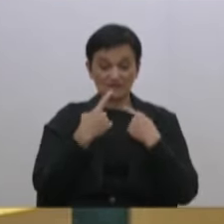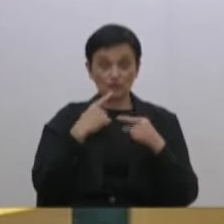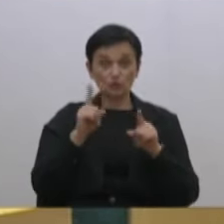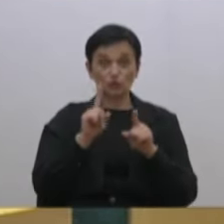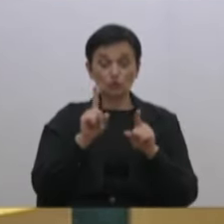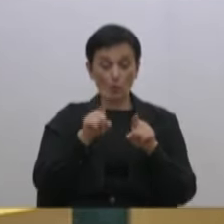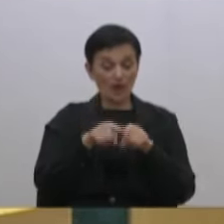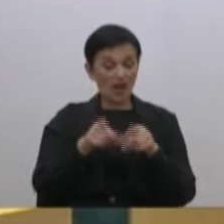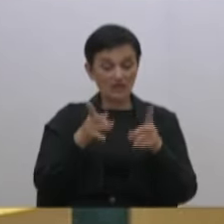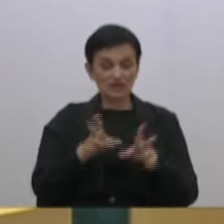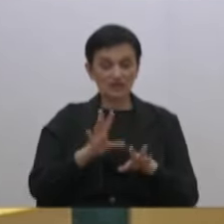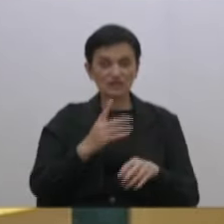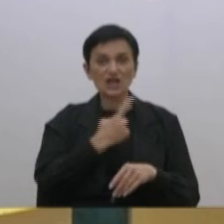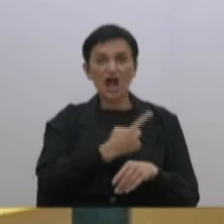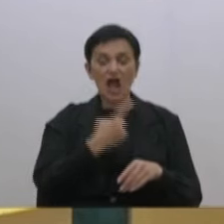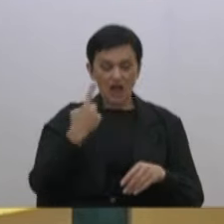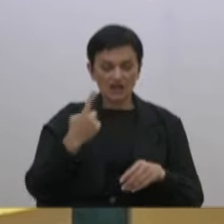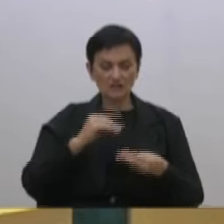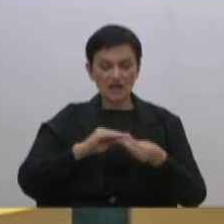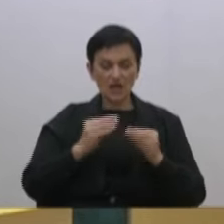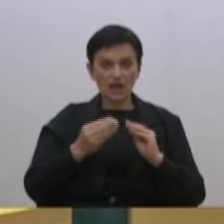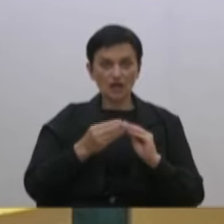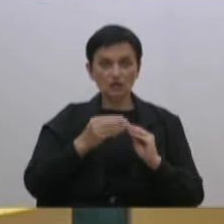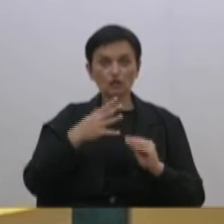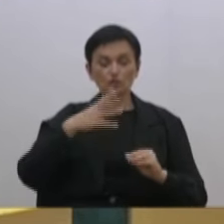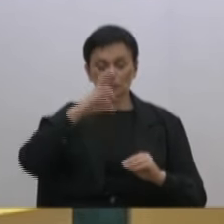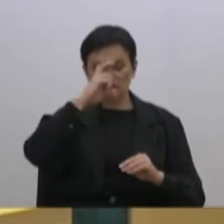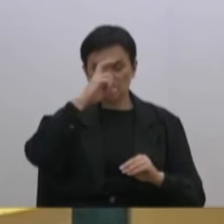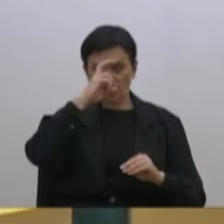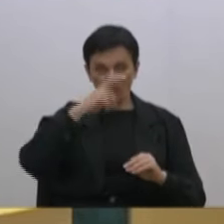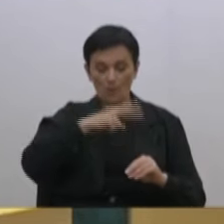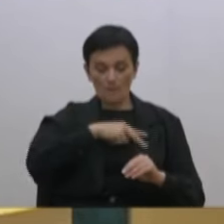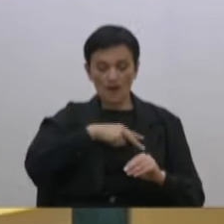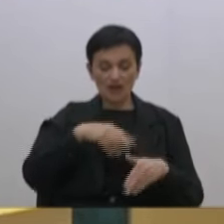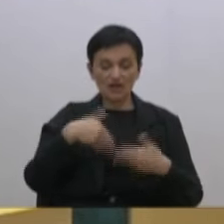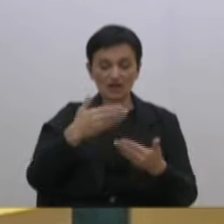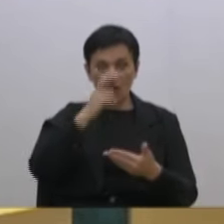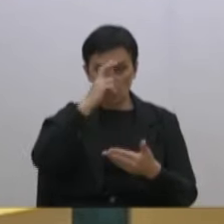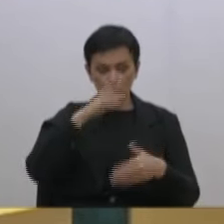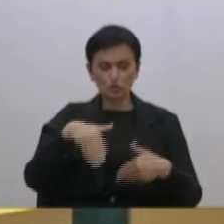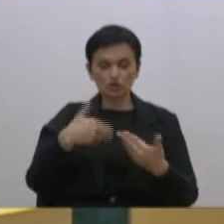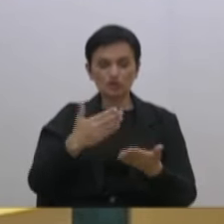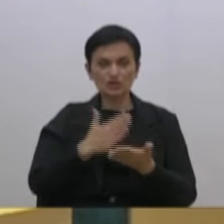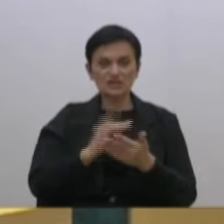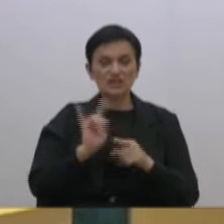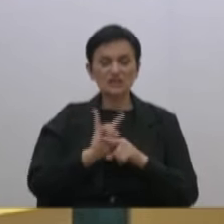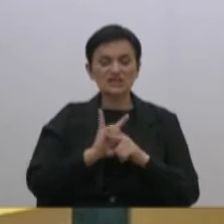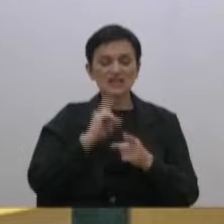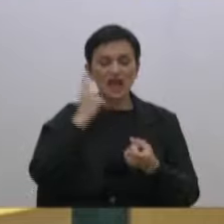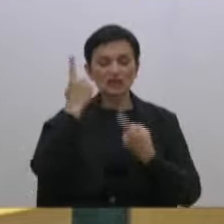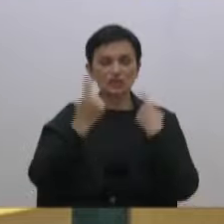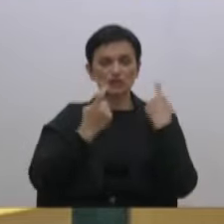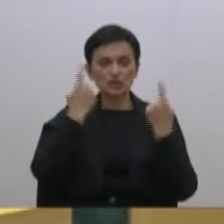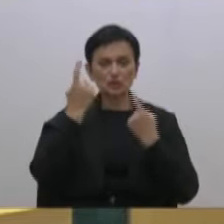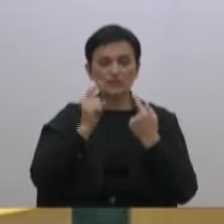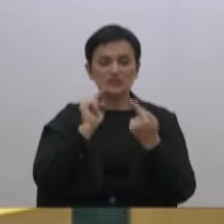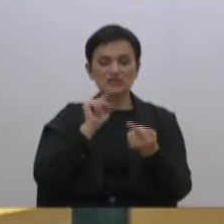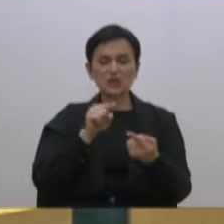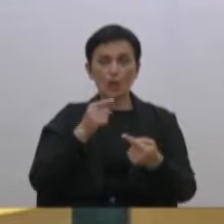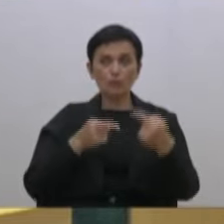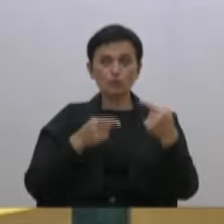ერთ-ერთი მთავარი გამოწვევა მთავრობისა და პარლამენტის წინაშე, საქართველოს ზოგადად ხელისუფლების წინაშე არის დეზინფორმაციის წინააღმდეგ